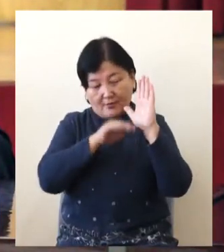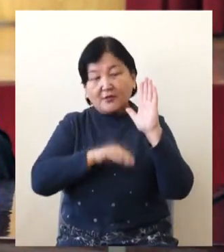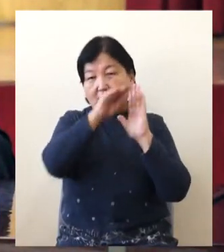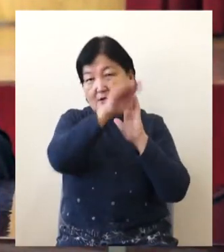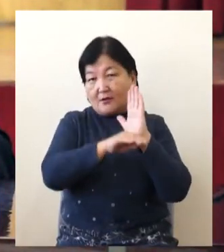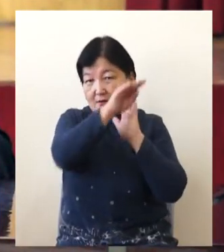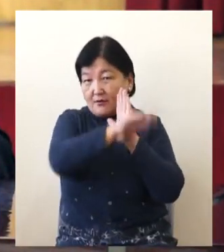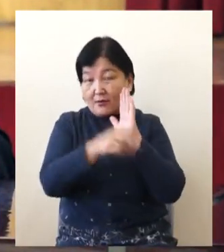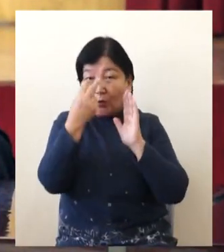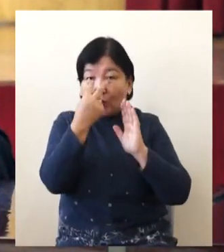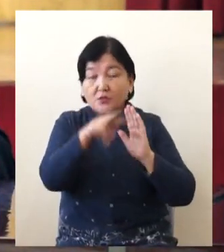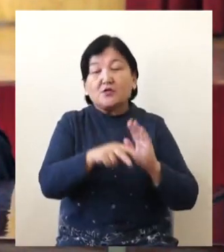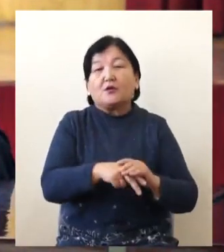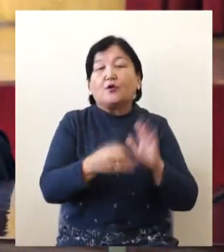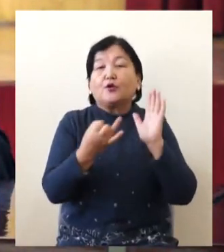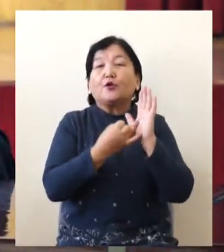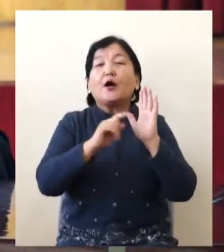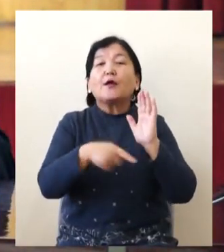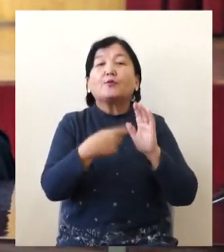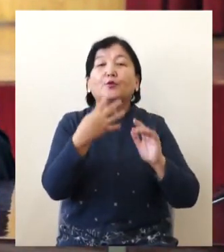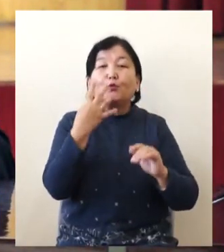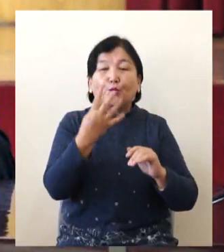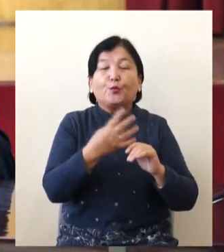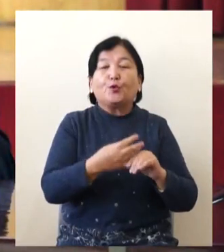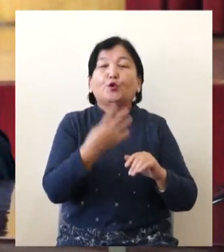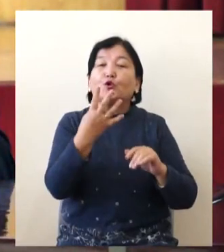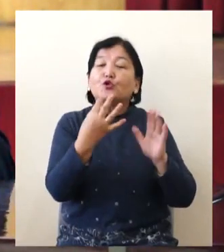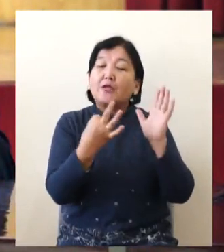тэр 7.4 буюу 48 дугаар байна.